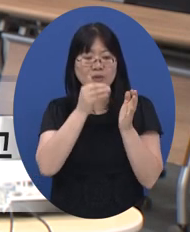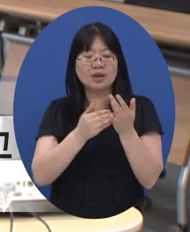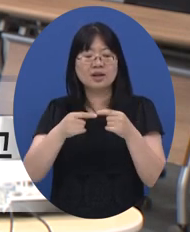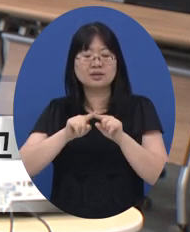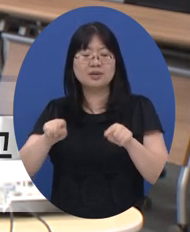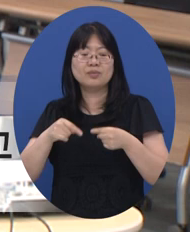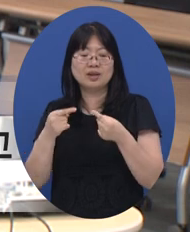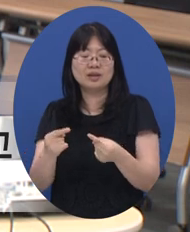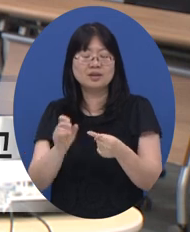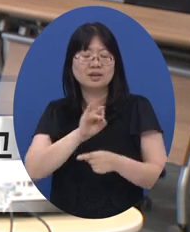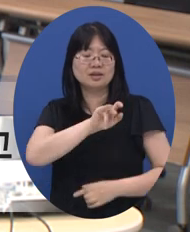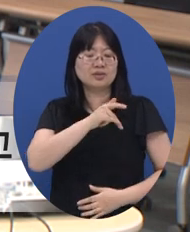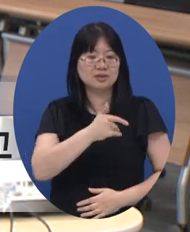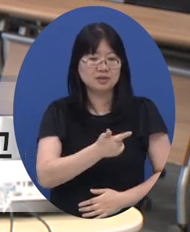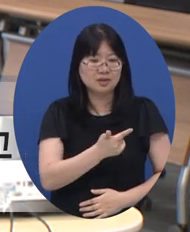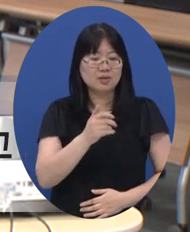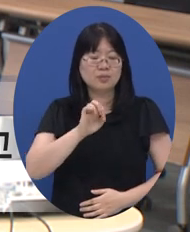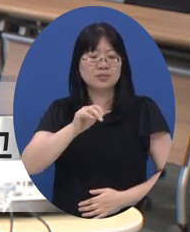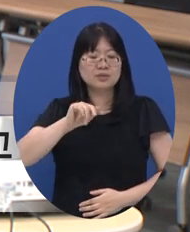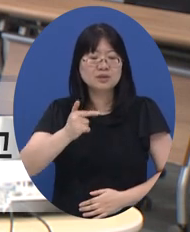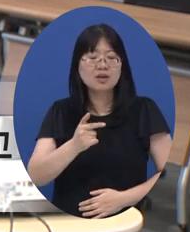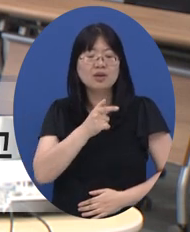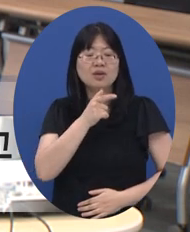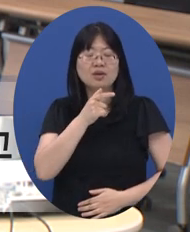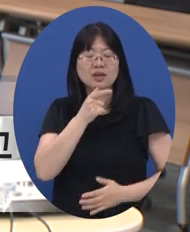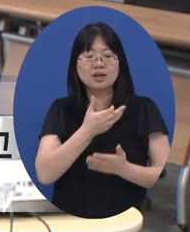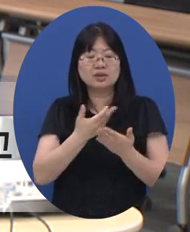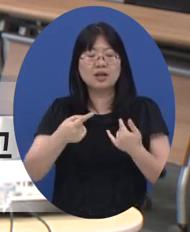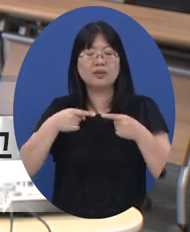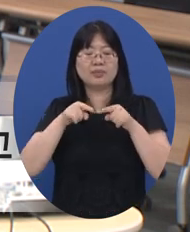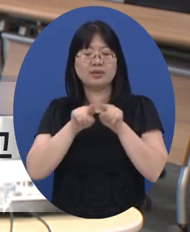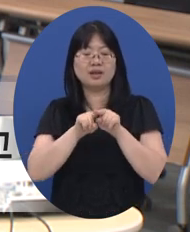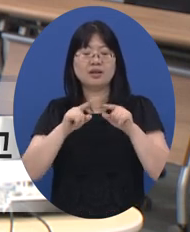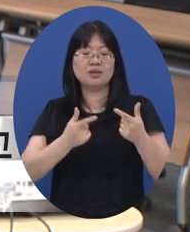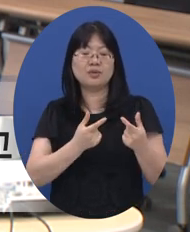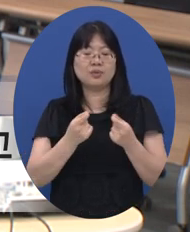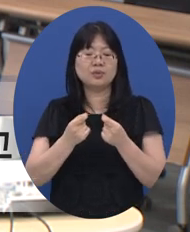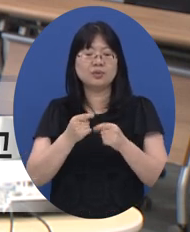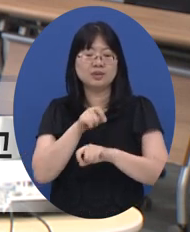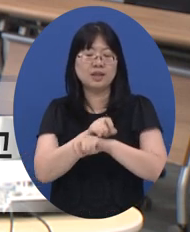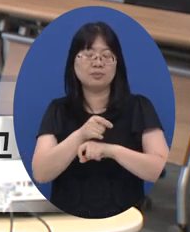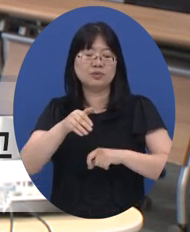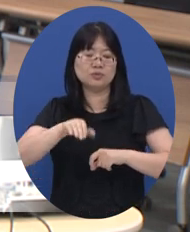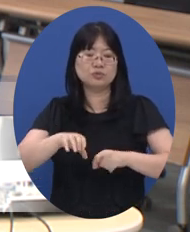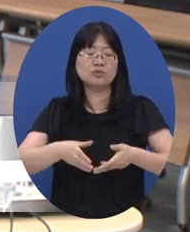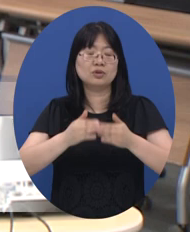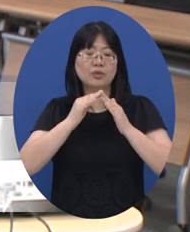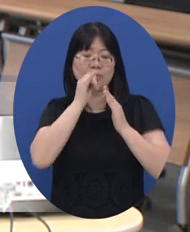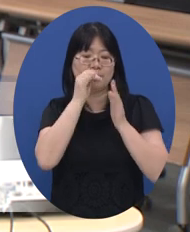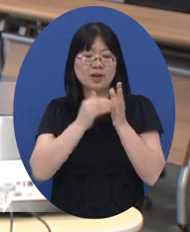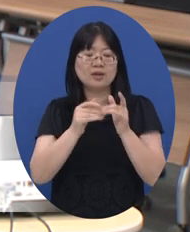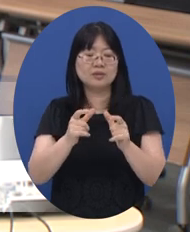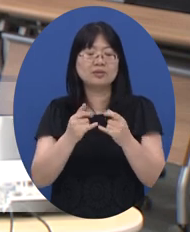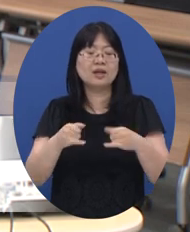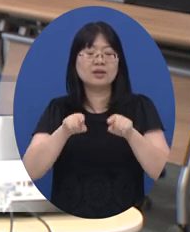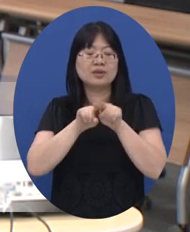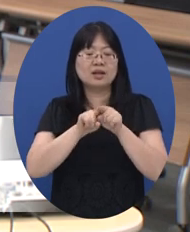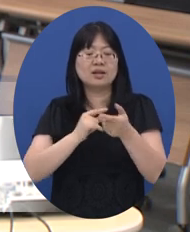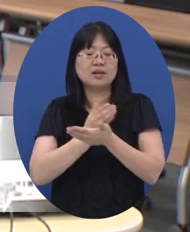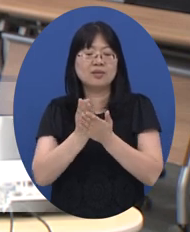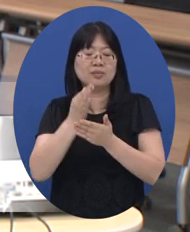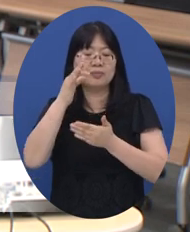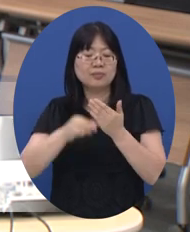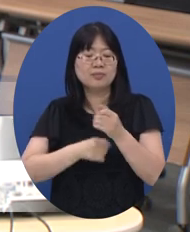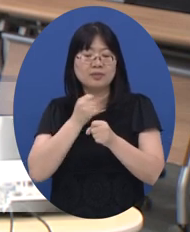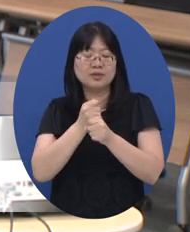참여하는 우리 경기도의 연천, 포천, 그다음에 강원도 철원국과 함께 공동사무를 먼저 만들고요. 그 지역 주민과 함께하는 다양한